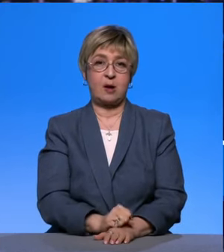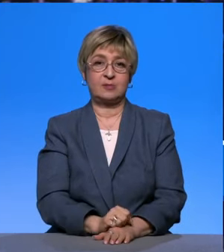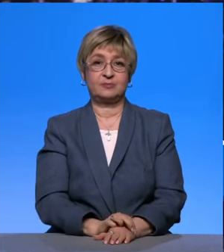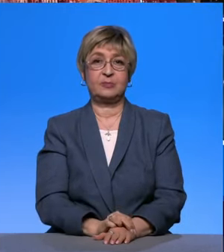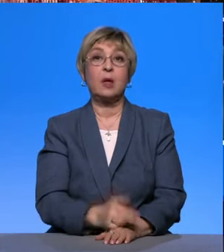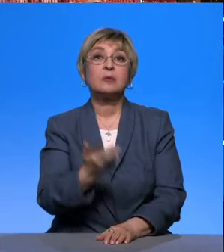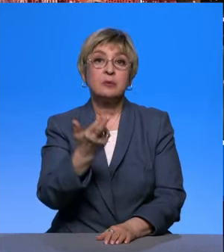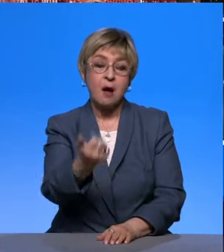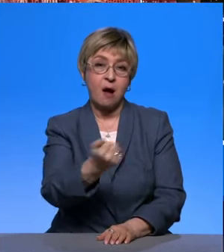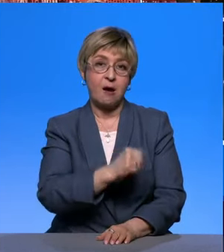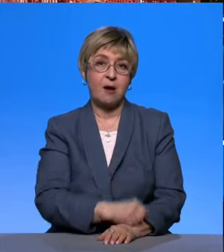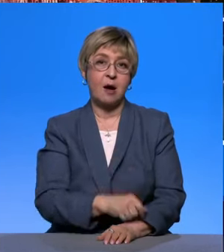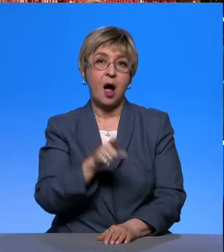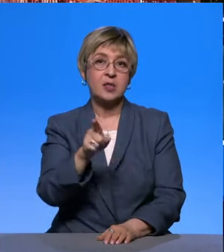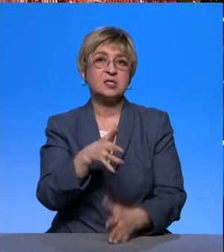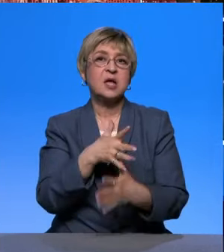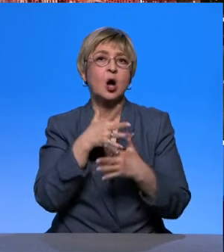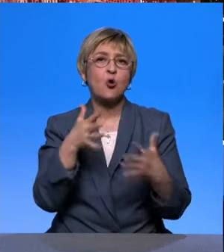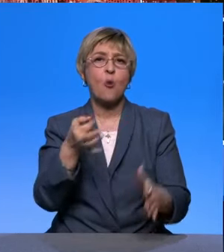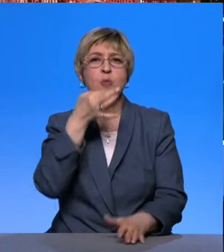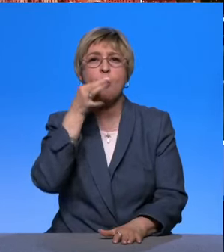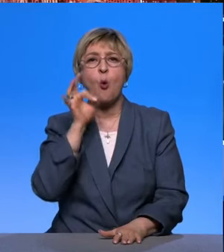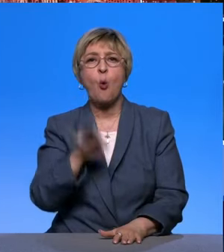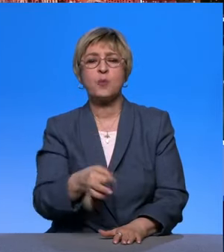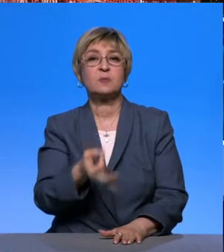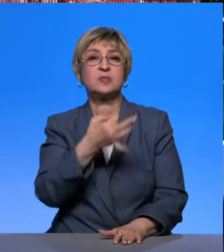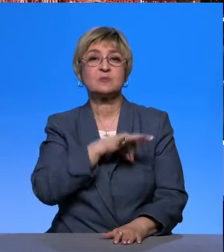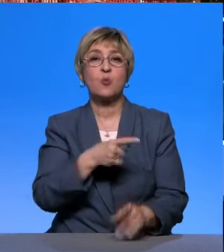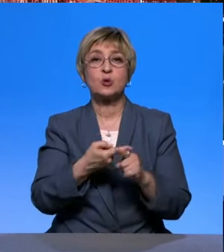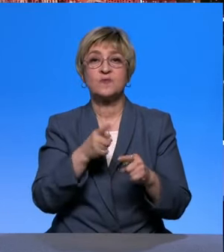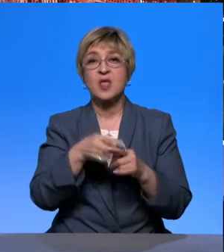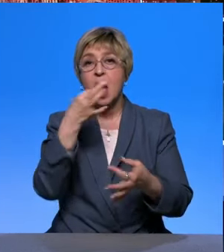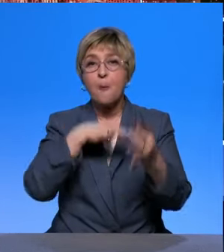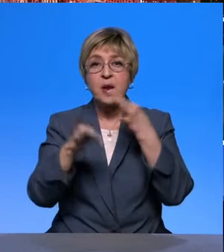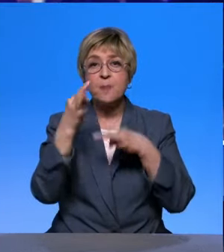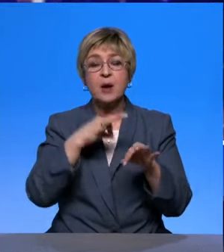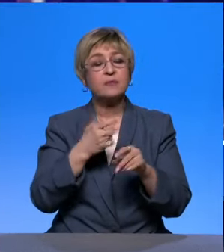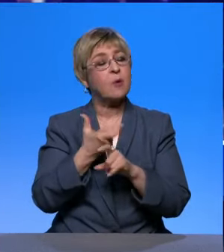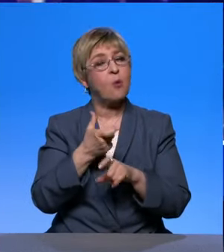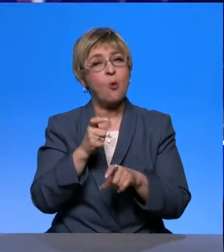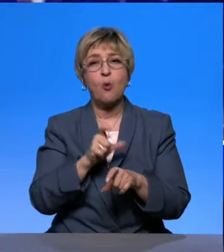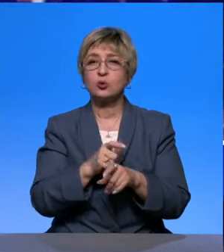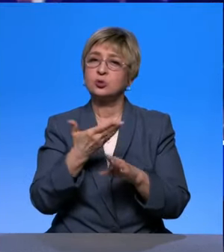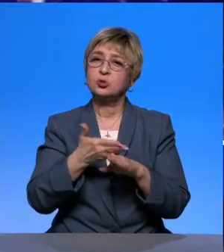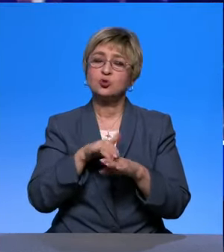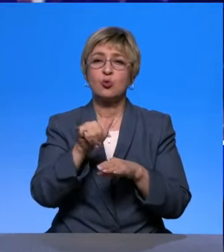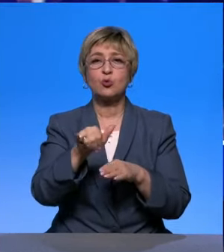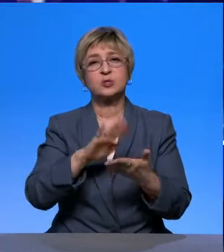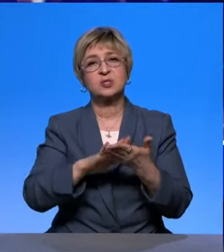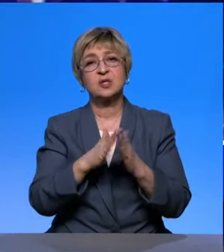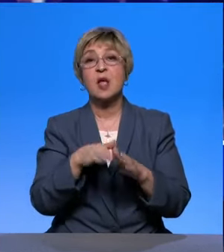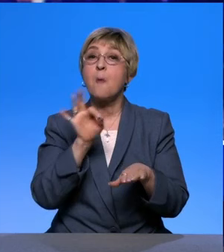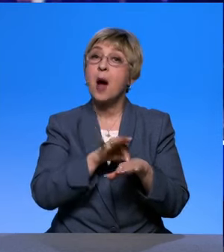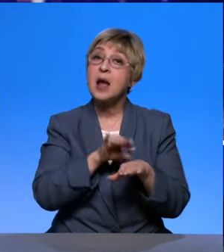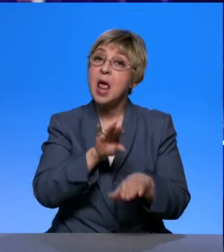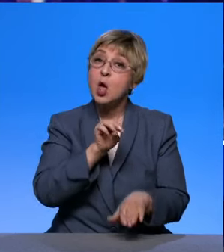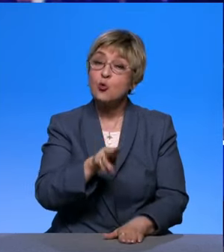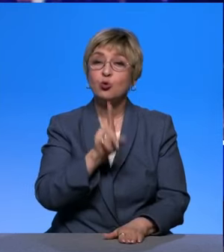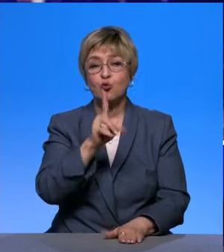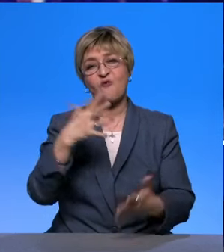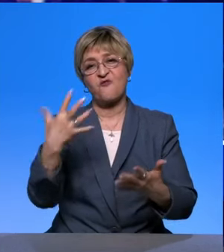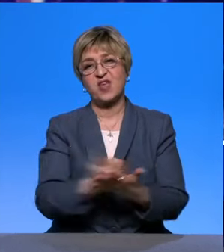таким солидным опытом применения этих препаратов. Да, очень тяжелое состояние. Вроде бы болеют, а выигрывают. Как рвали вообще,